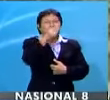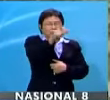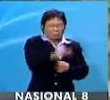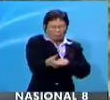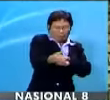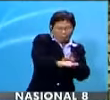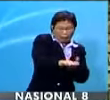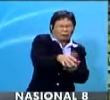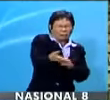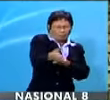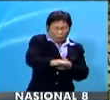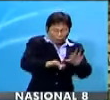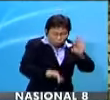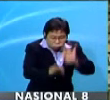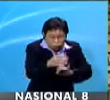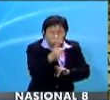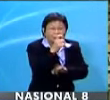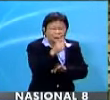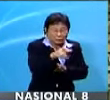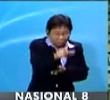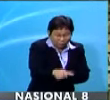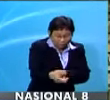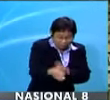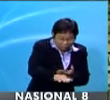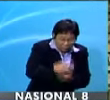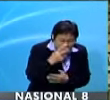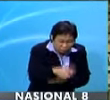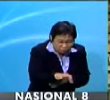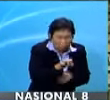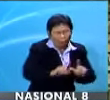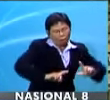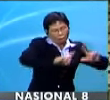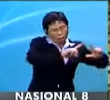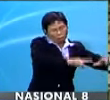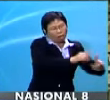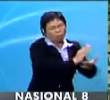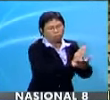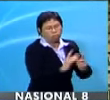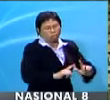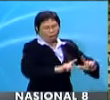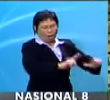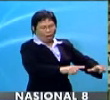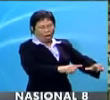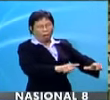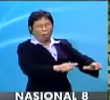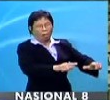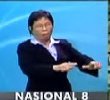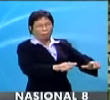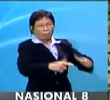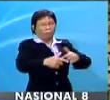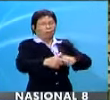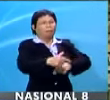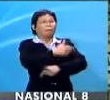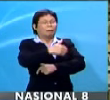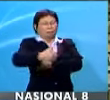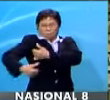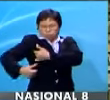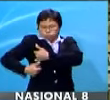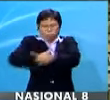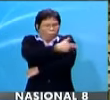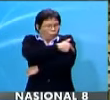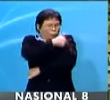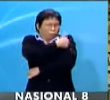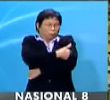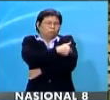mayat yang ditemui di tempat akan buat sementara di combine military Hospital di